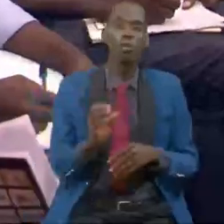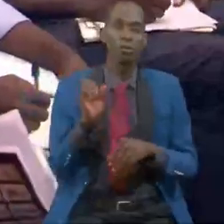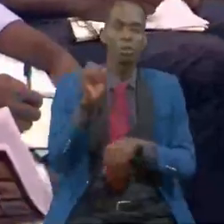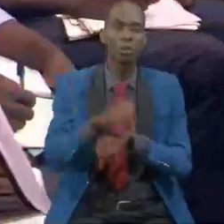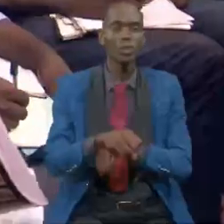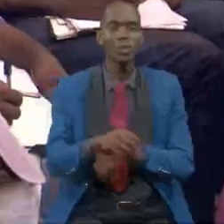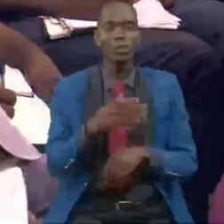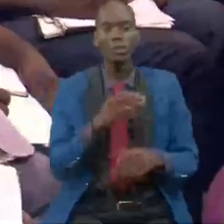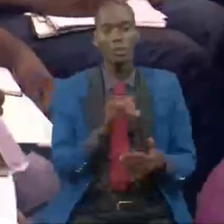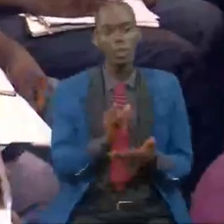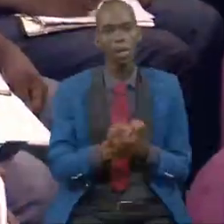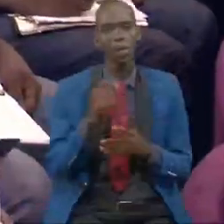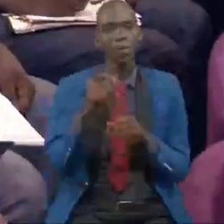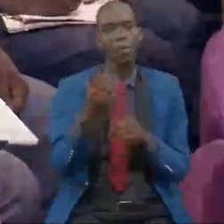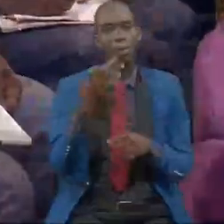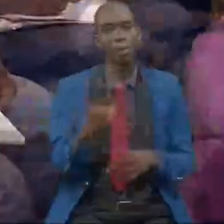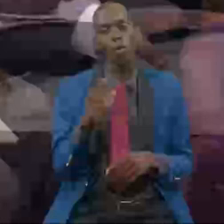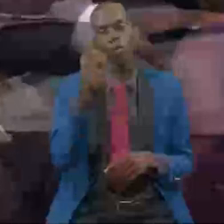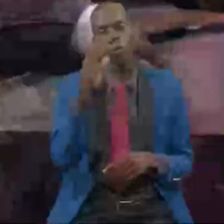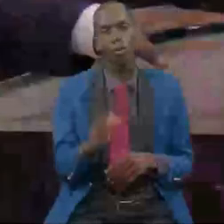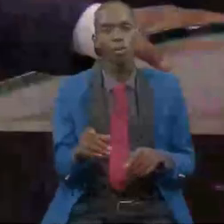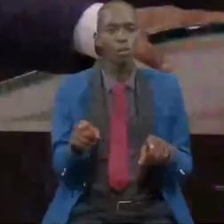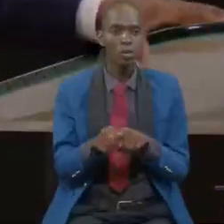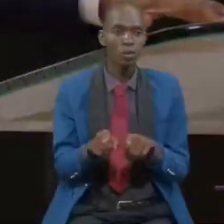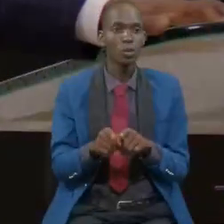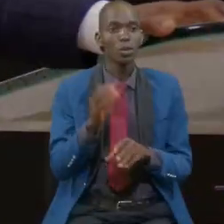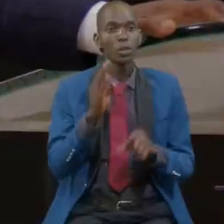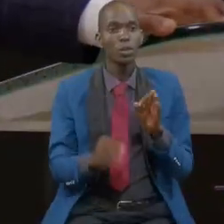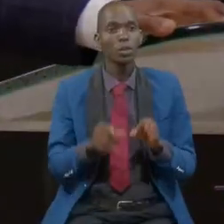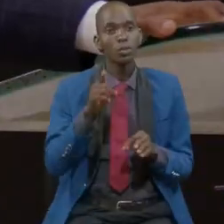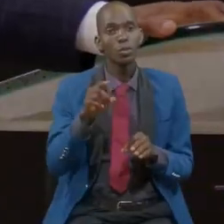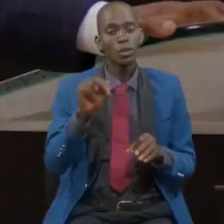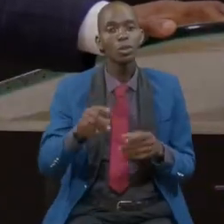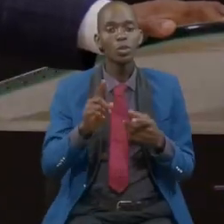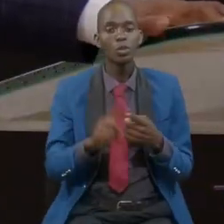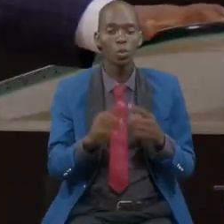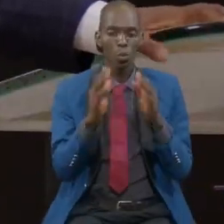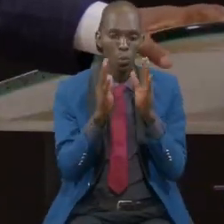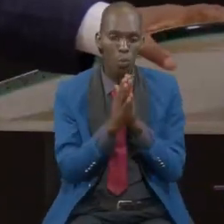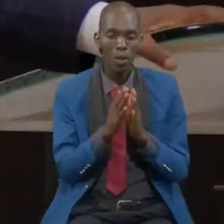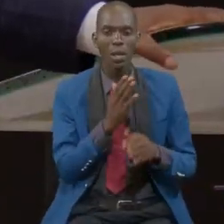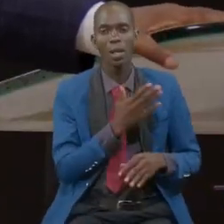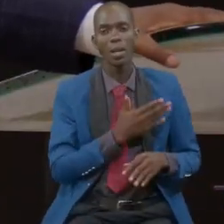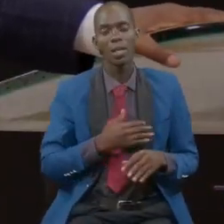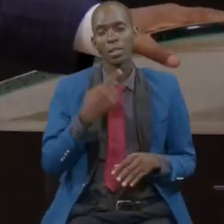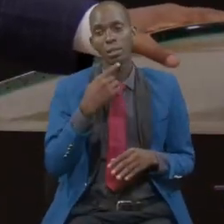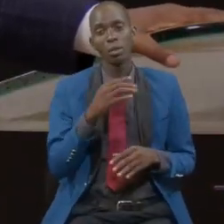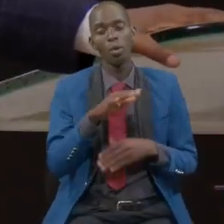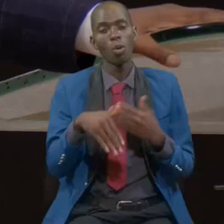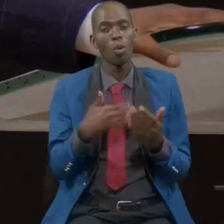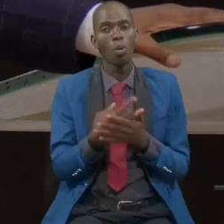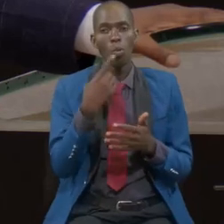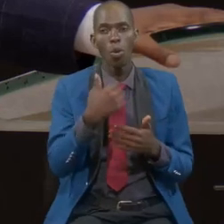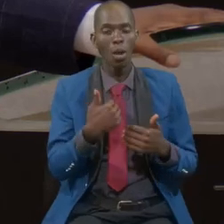Dieu demeure la parole de Dieu. Même si vous devez aller prier et dire que ceux que vous